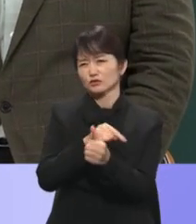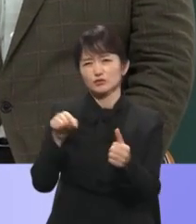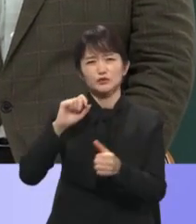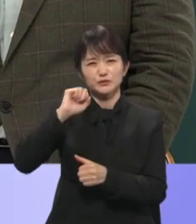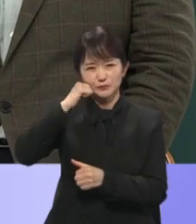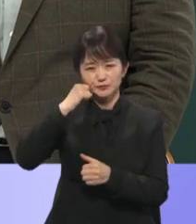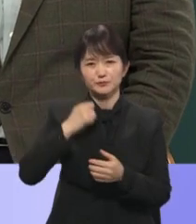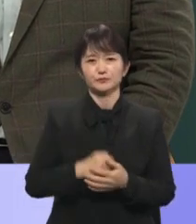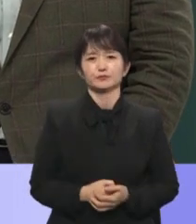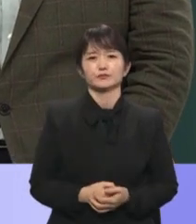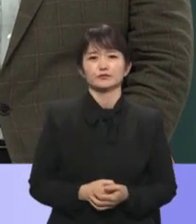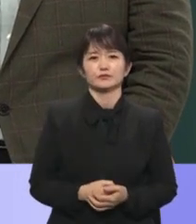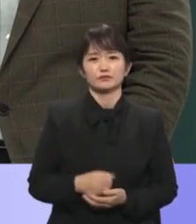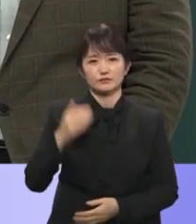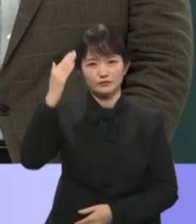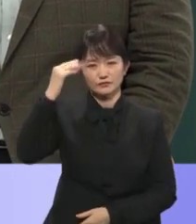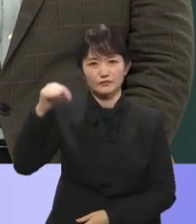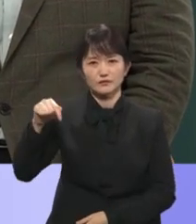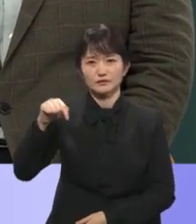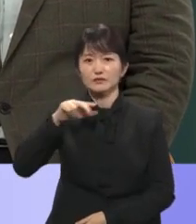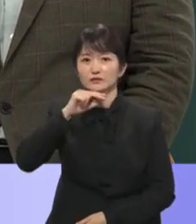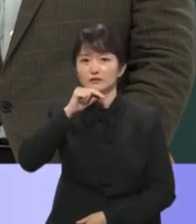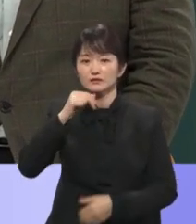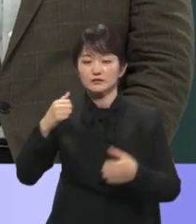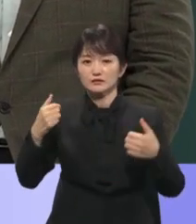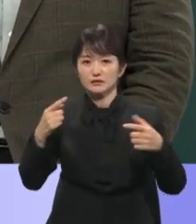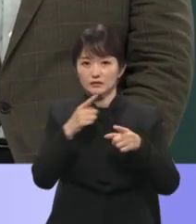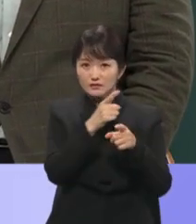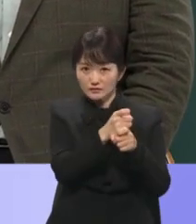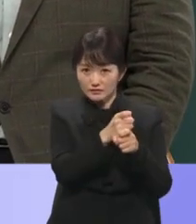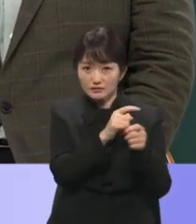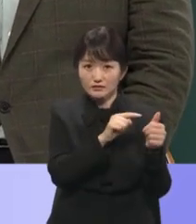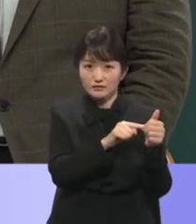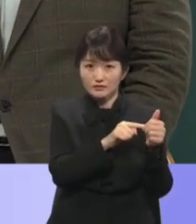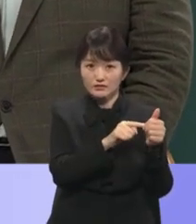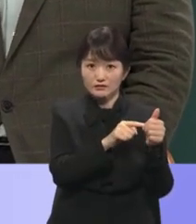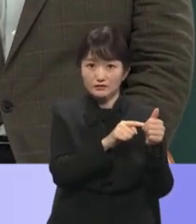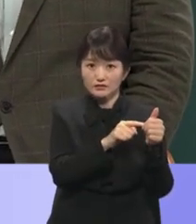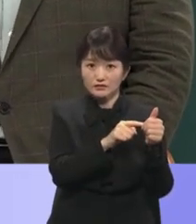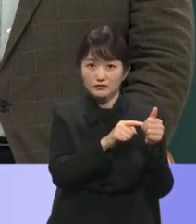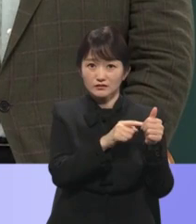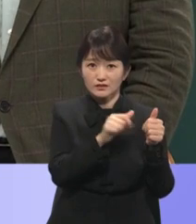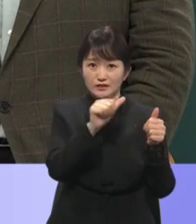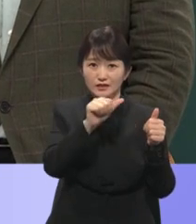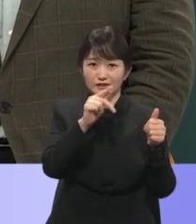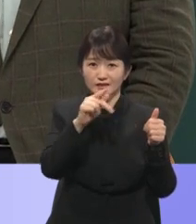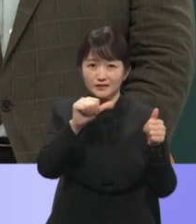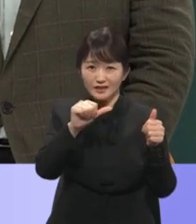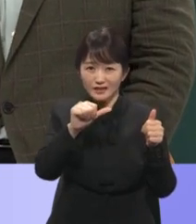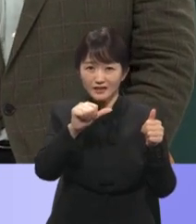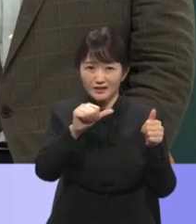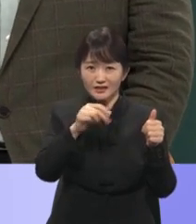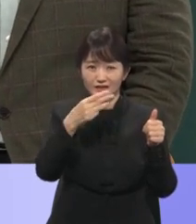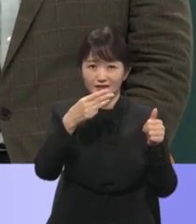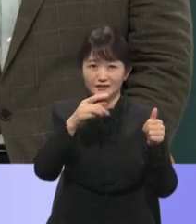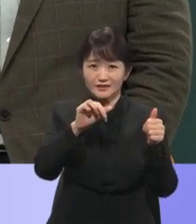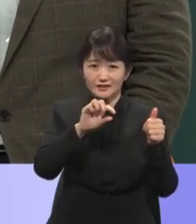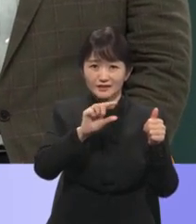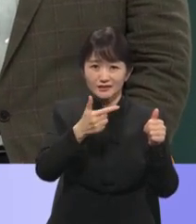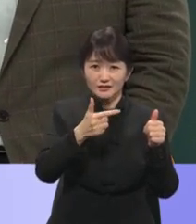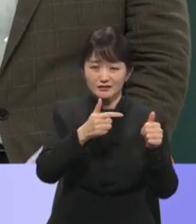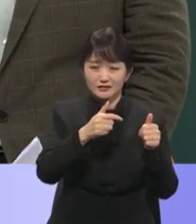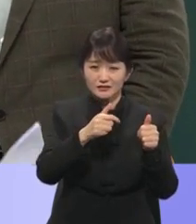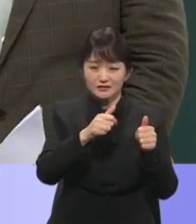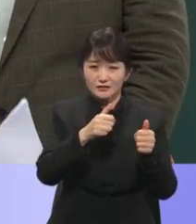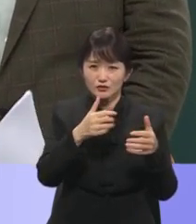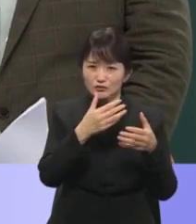뉴트리아의 천적이라고 불리시는 분이 있어요 뭐 뉴트리아의 테이큰 심지어 뉴트리아의 타노스 뭐 이렇게 불리기도 하는데 그분한테 한번 박멸 방명